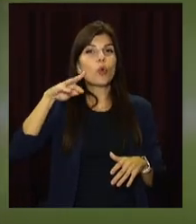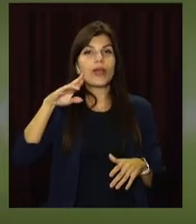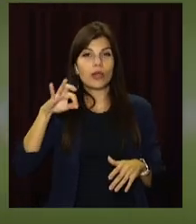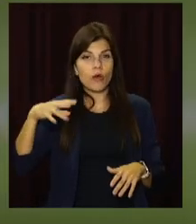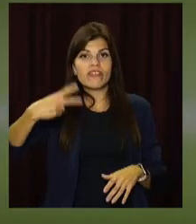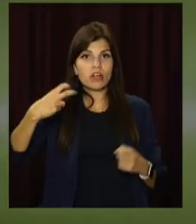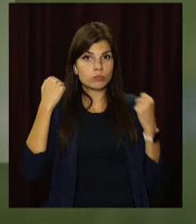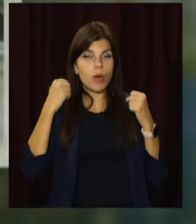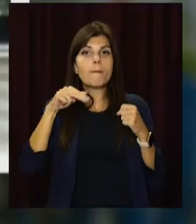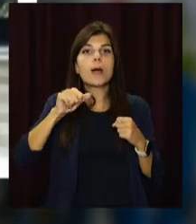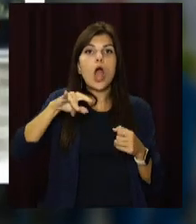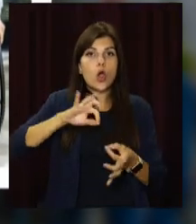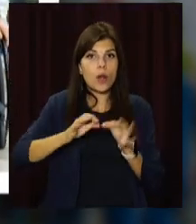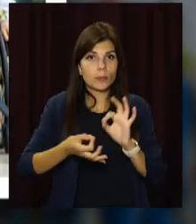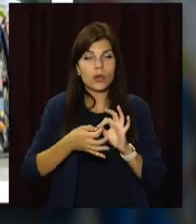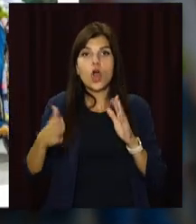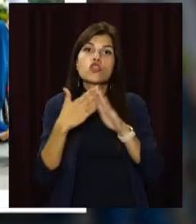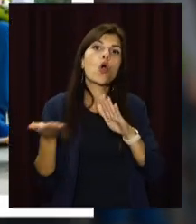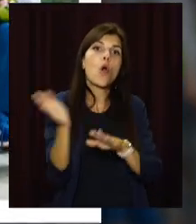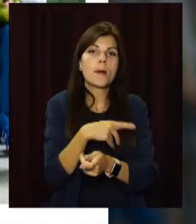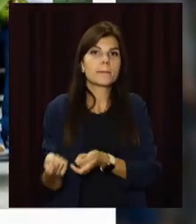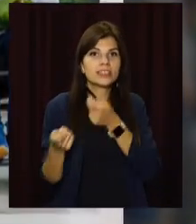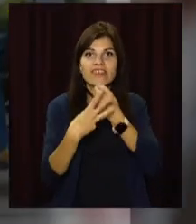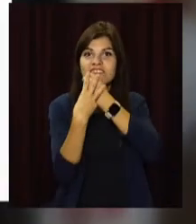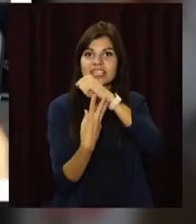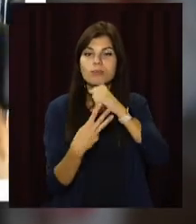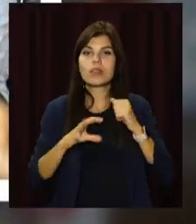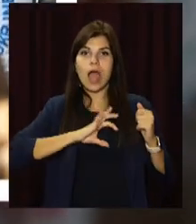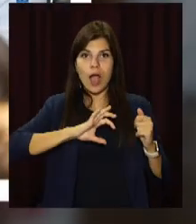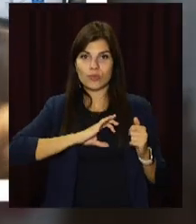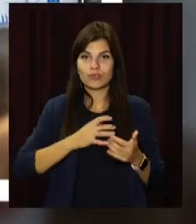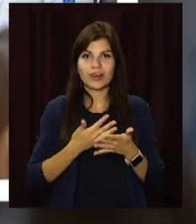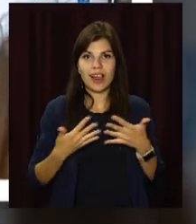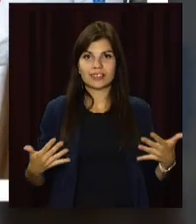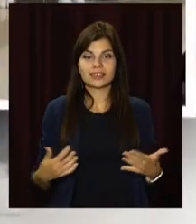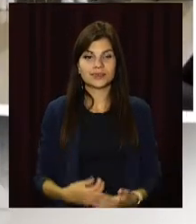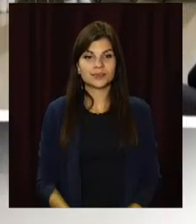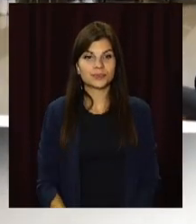20 спортсменів-паралімпійців. Додому вони привезуть 18 нагород.